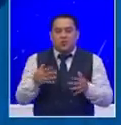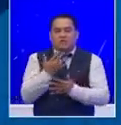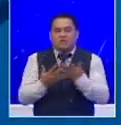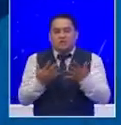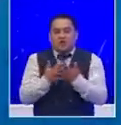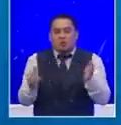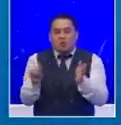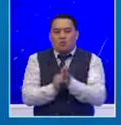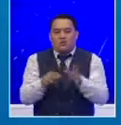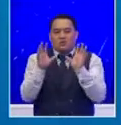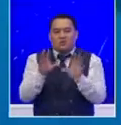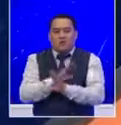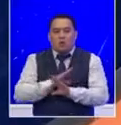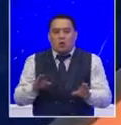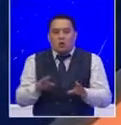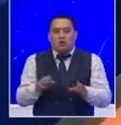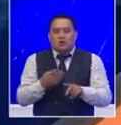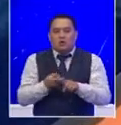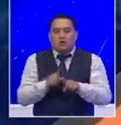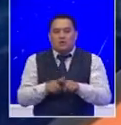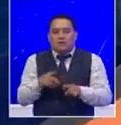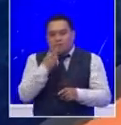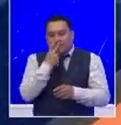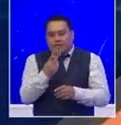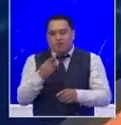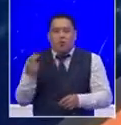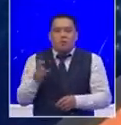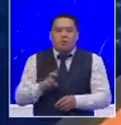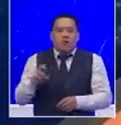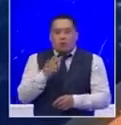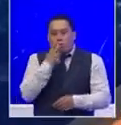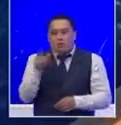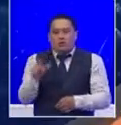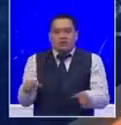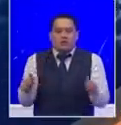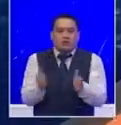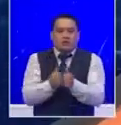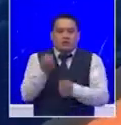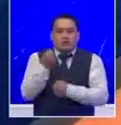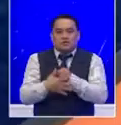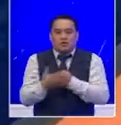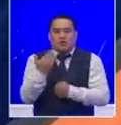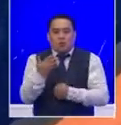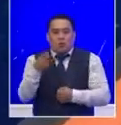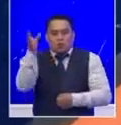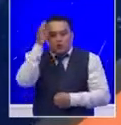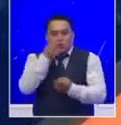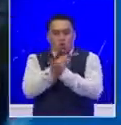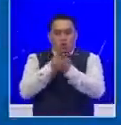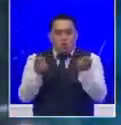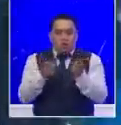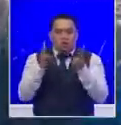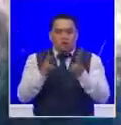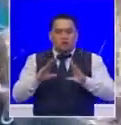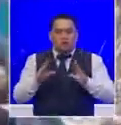были установлены незаконно. Попавшего в ловушку кашалота заметили биологи. Они работают неподалеку в центре спасения черепах. Ученые сообщили об